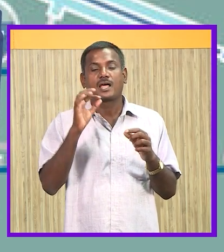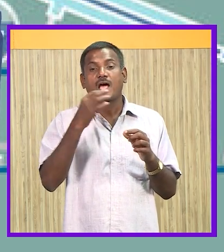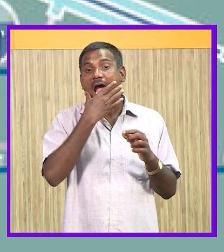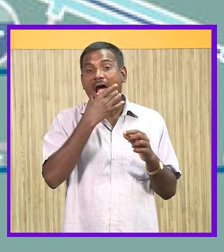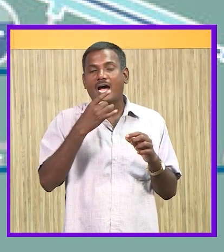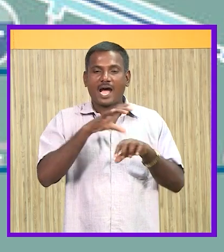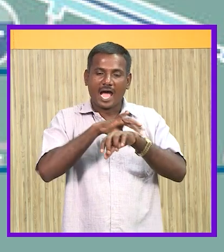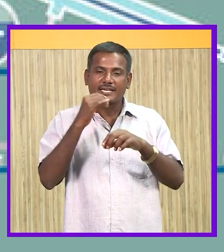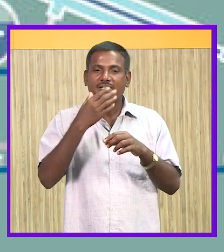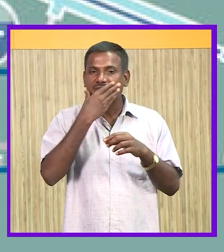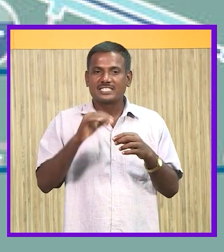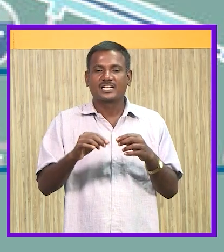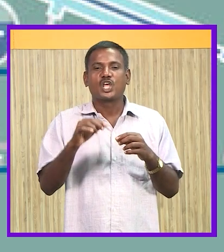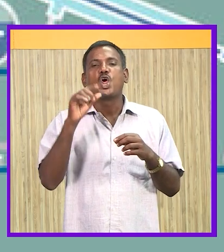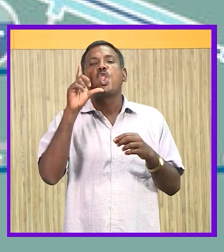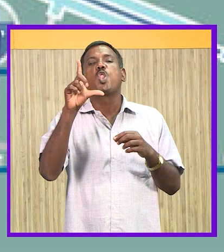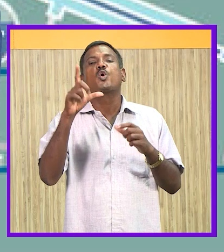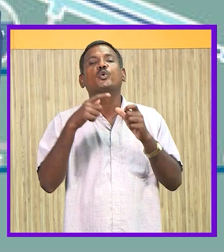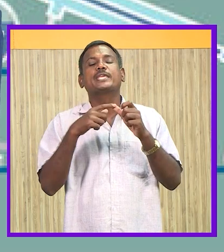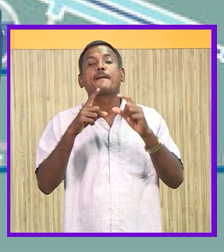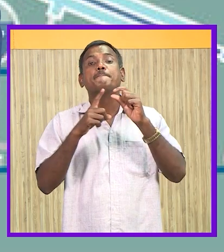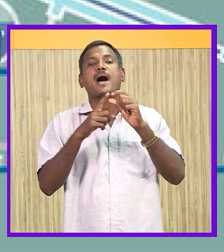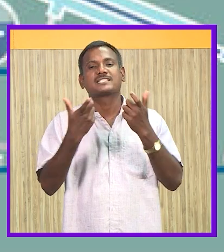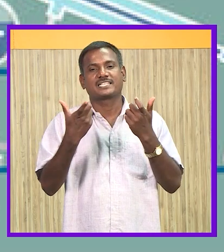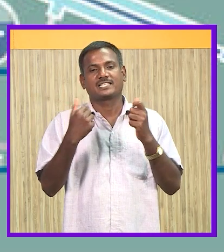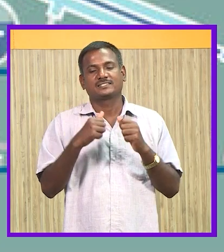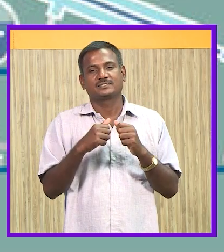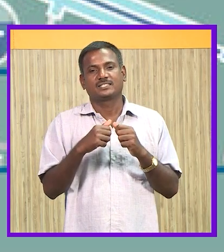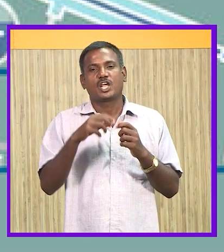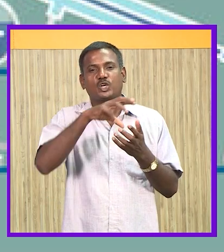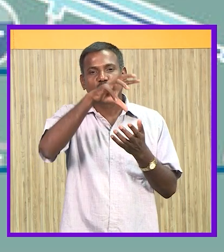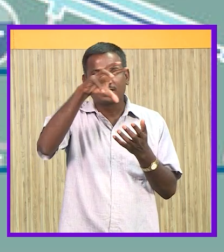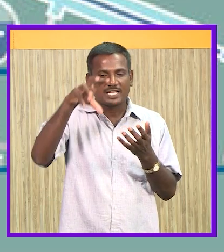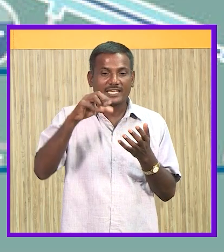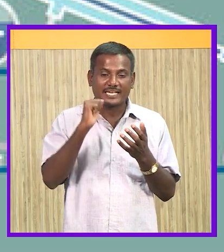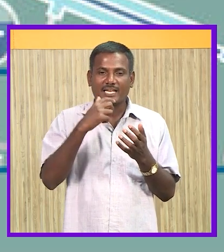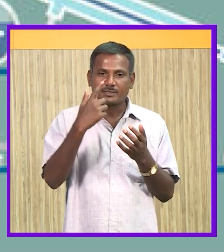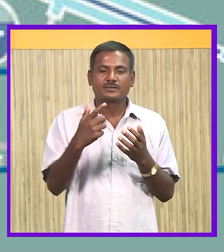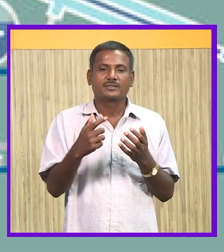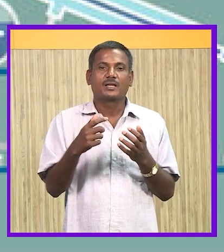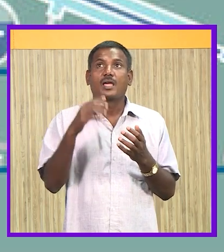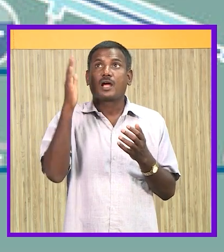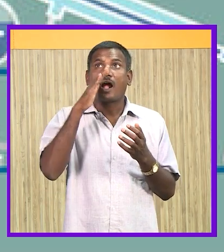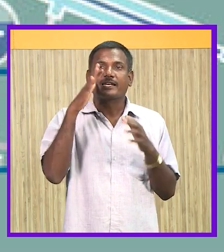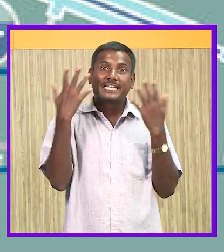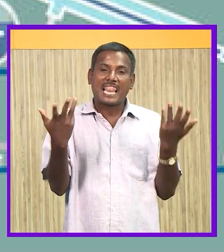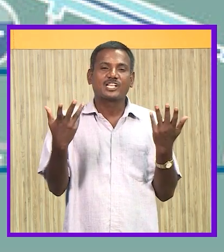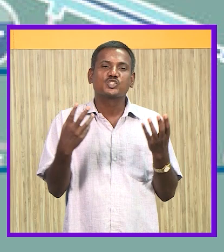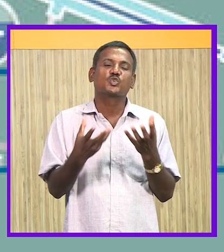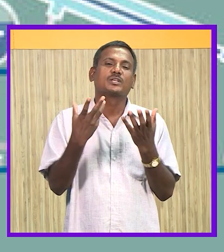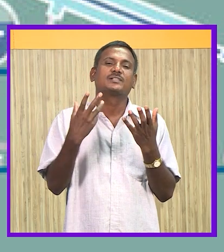முதல்ல நொதித்தல்ங்கக்கூடிய வார்த்தையை பயன்படுத்தினவர். நொதித்தல் அப்படின்னா என்ன? காற்றில்லாத